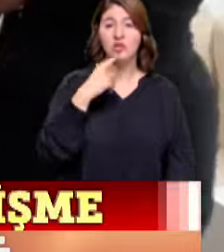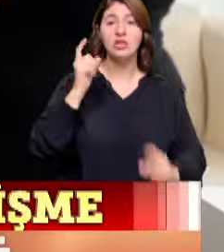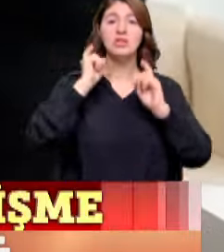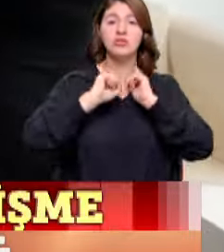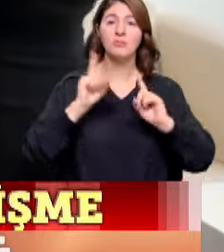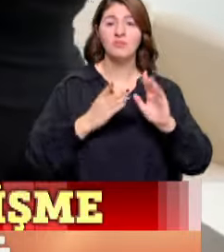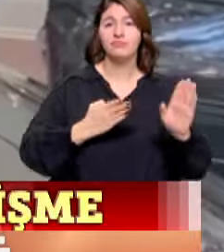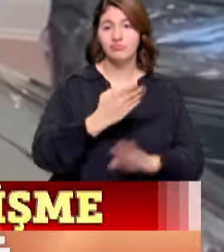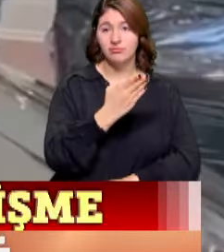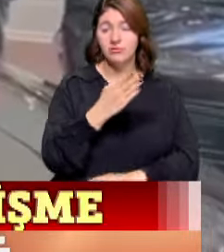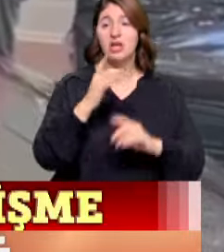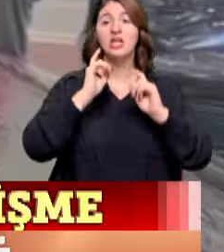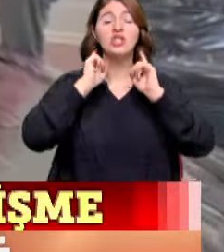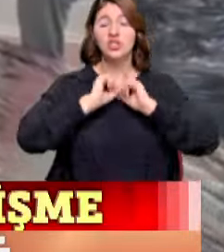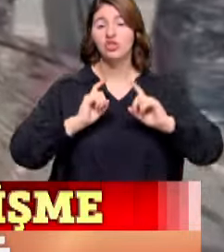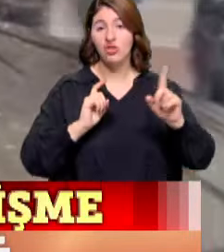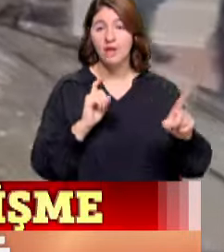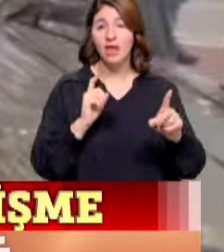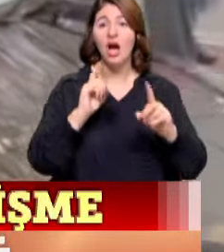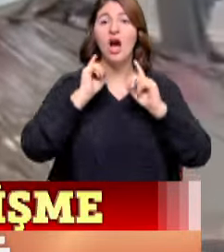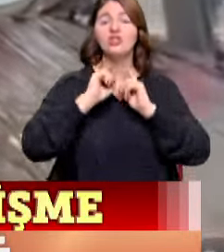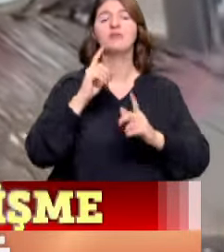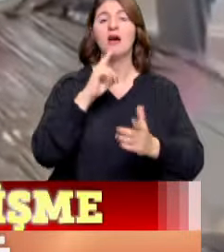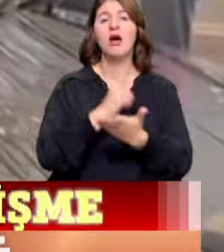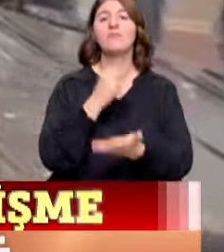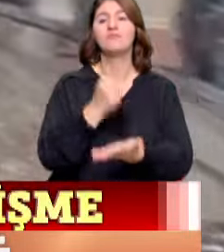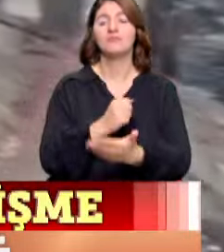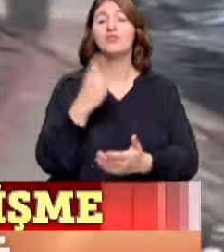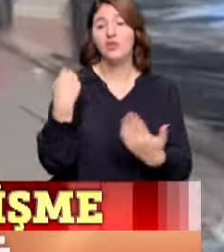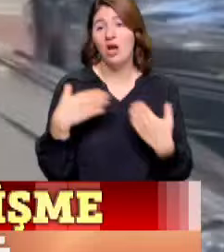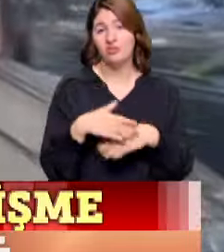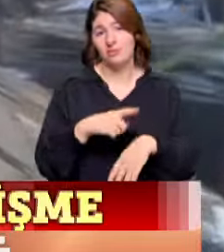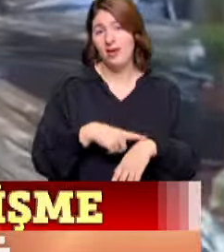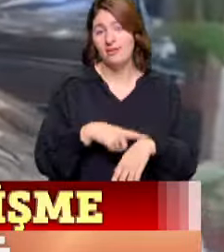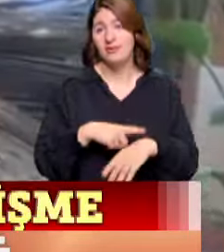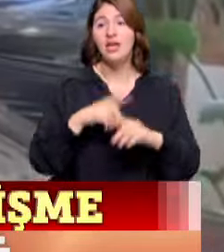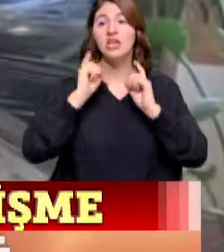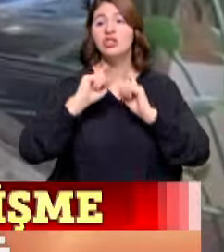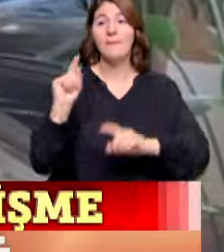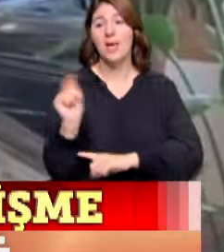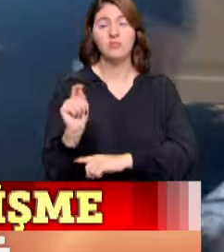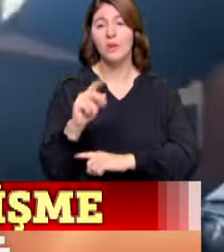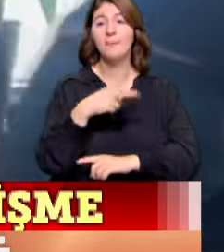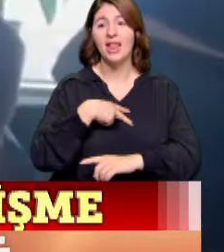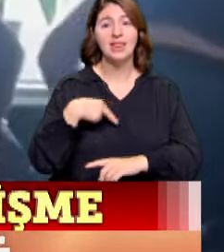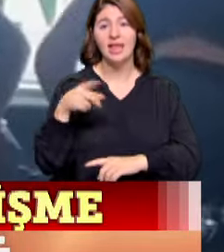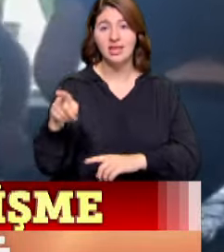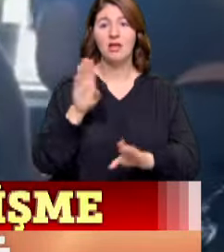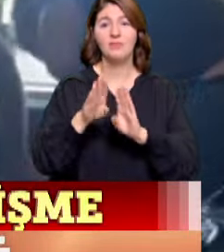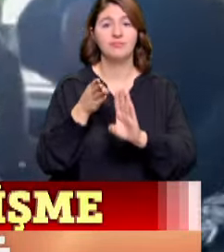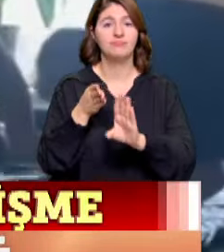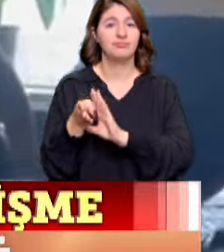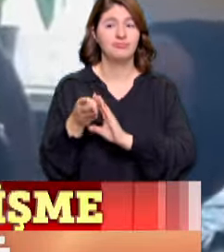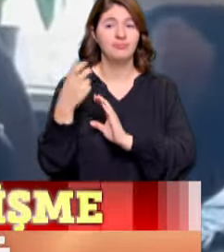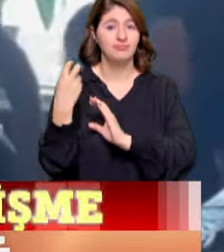icra dairesine başvurdu. İcra dairesi haciz kararını onayladı ve dün akşam saatlerinde icra memurları belediyenin kapısını